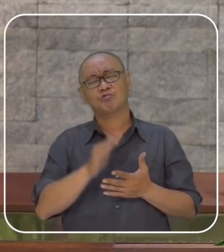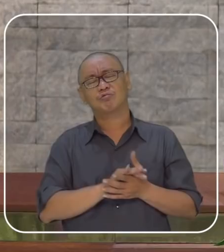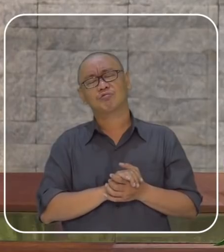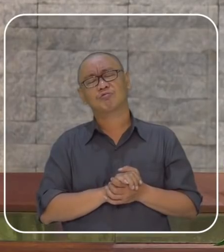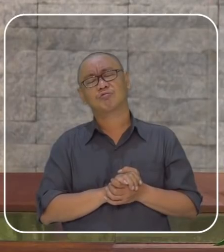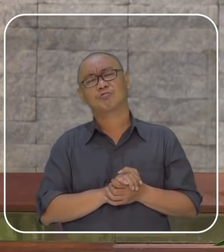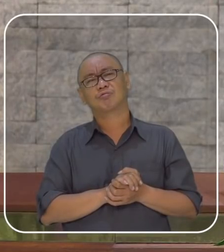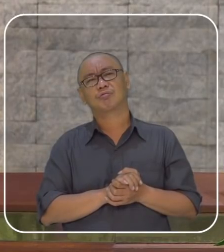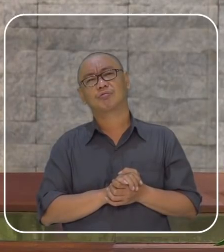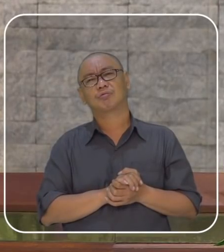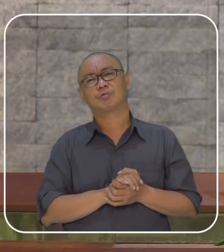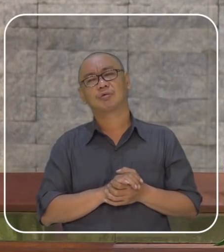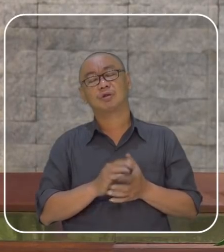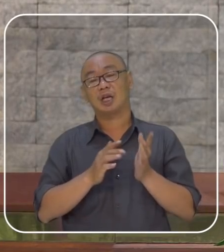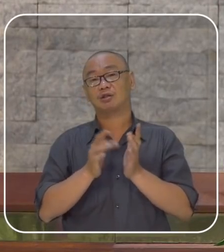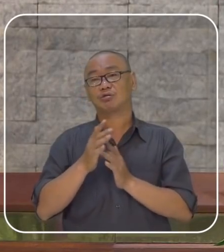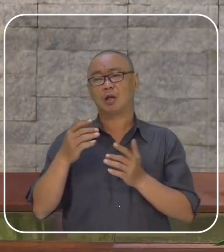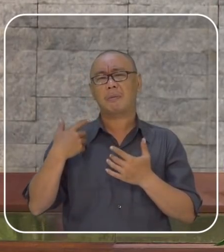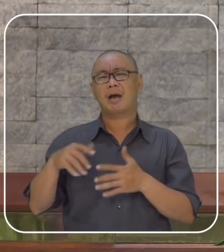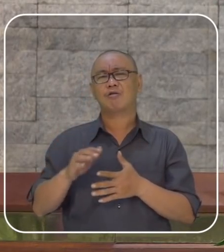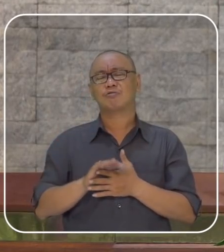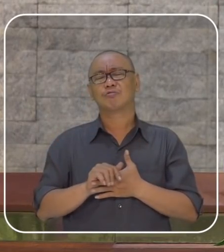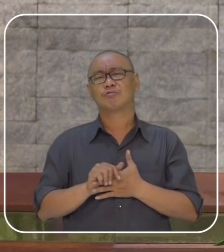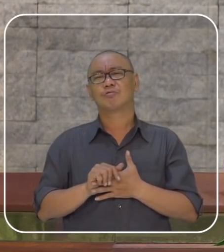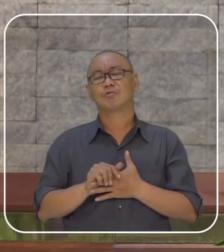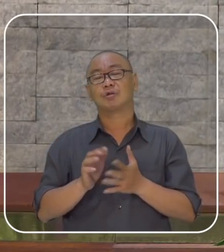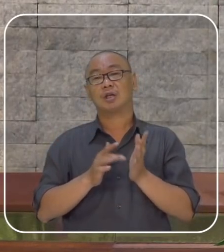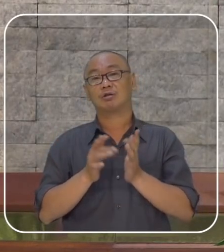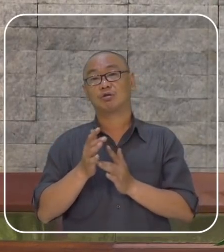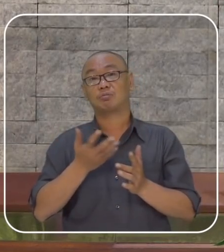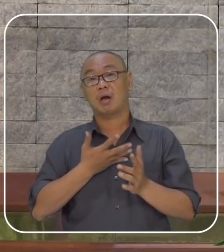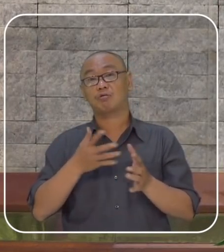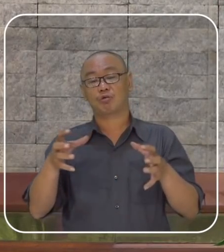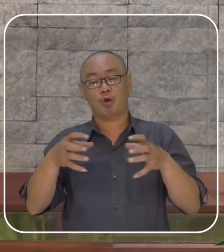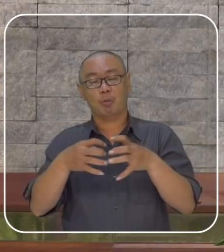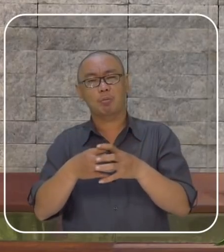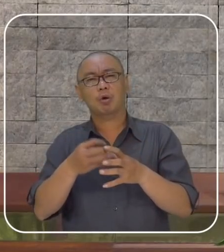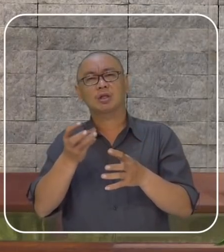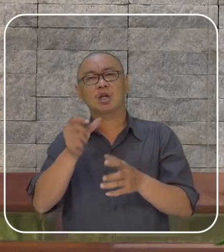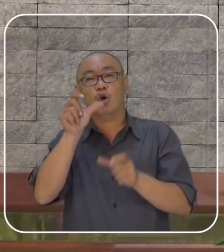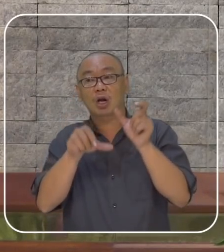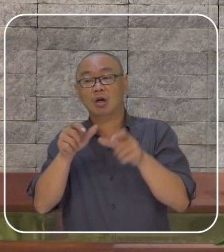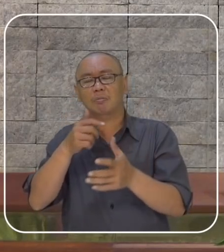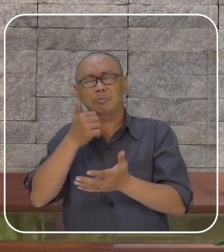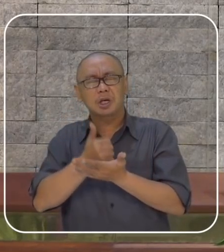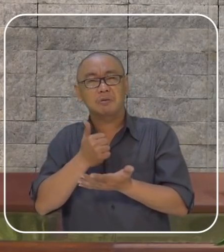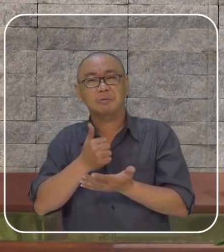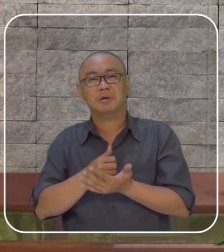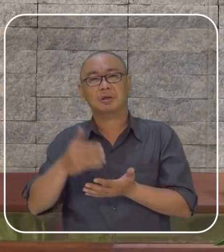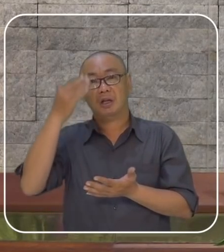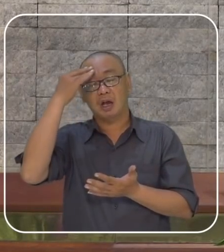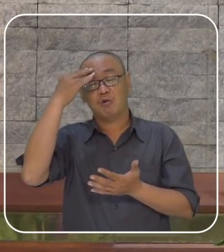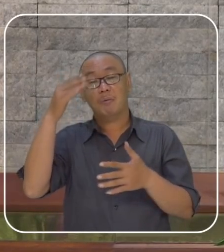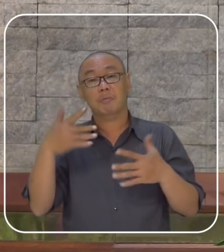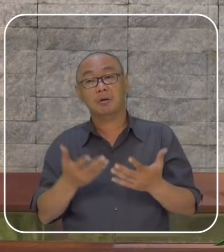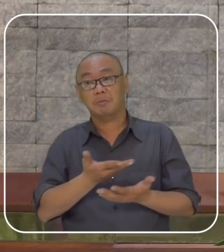Ya, Yesus tidak inginkan itu. Yesus menginginkan hanya sekelompok kecil orang-orang yang benar-benar mengetahui apa yang